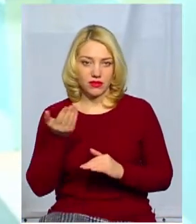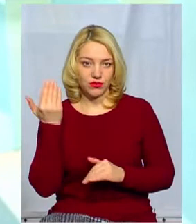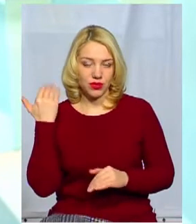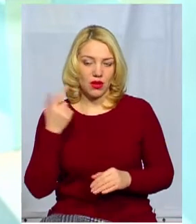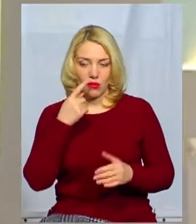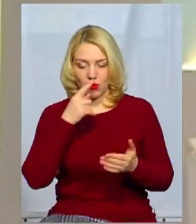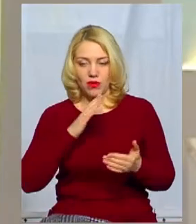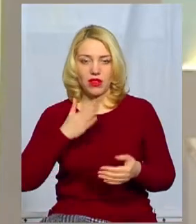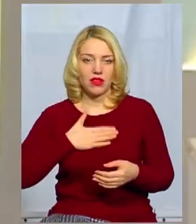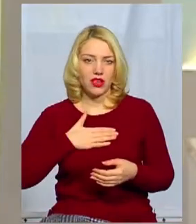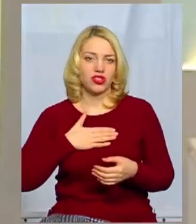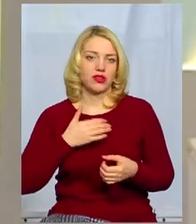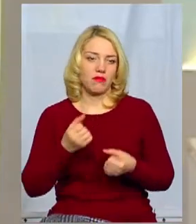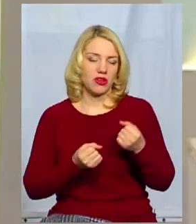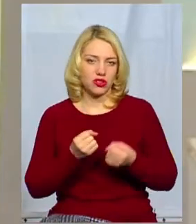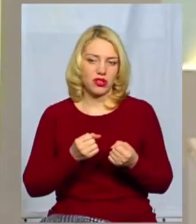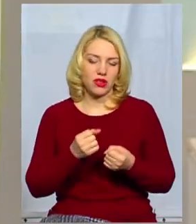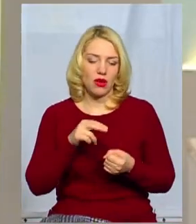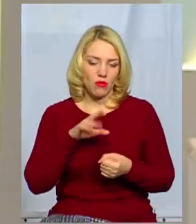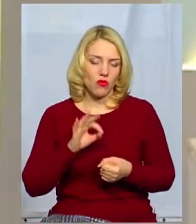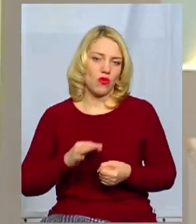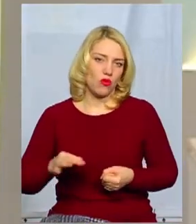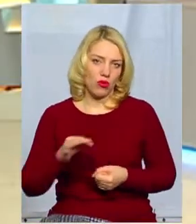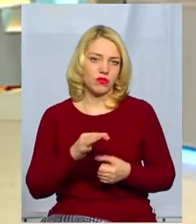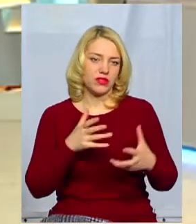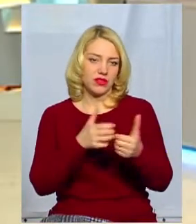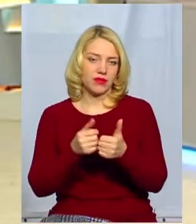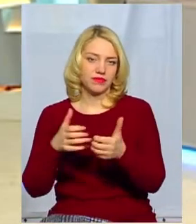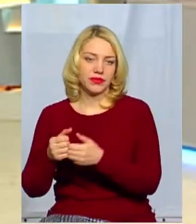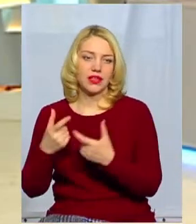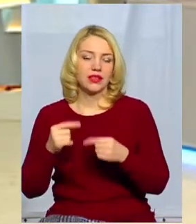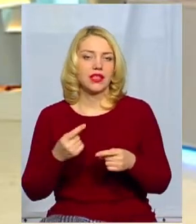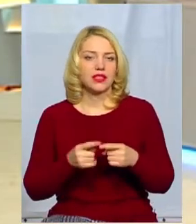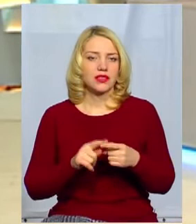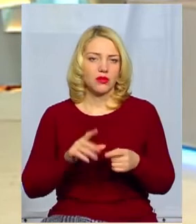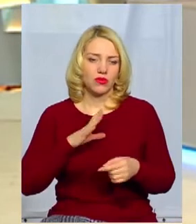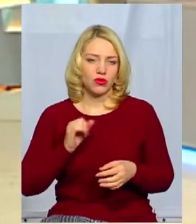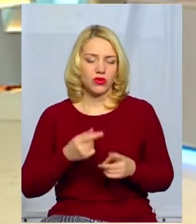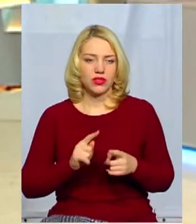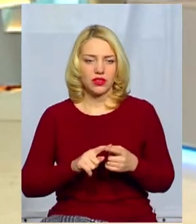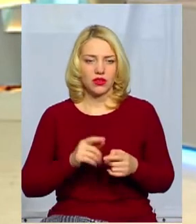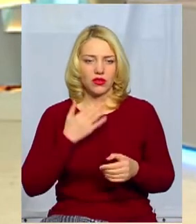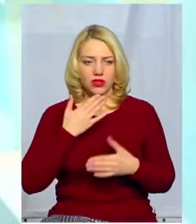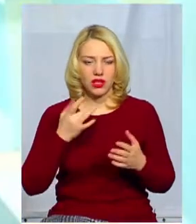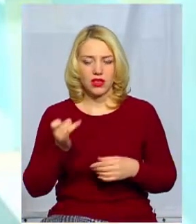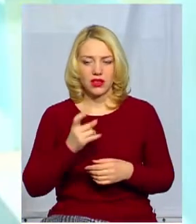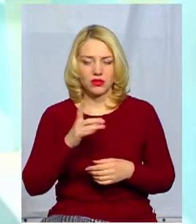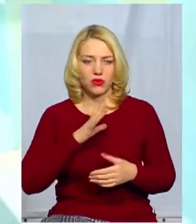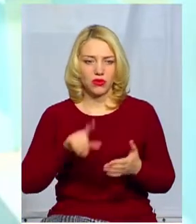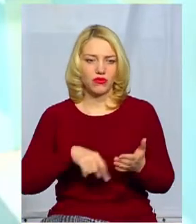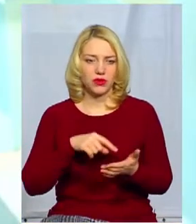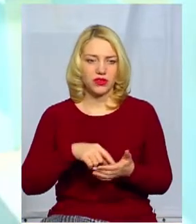пригоди. Це по області? По області, так, так, загалом. А тож, де саме це було? Це трапилося і останній раз в місті